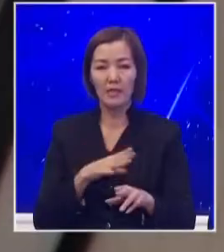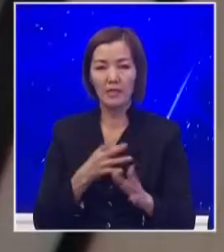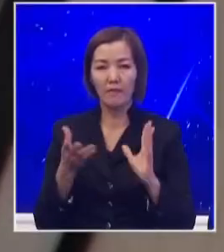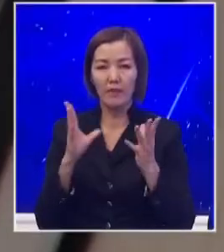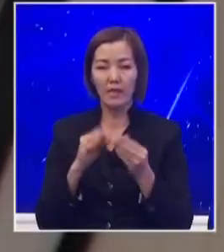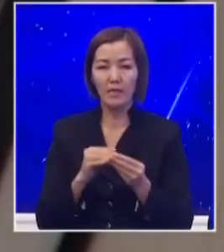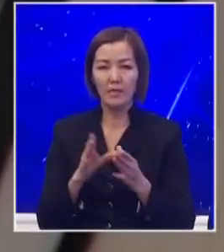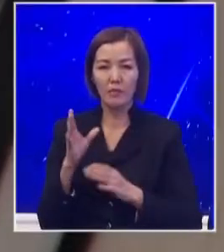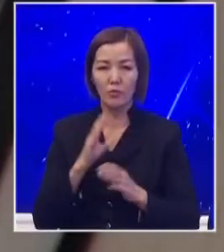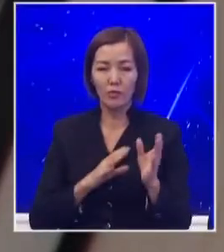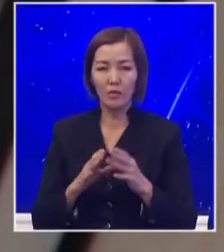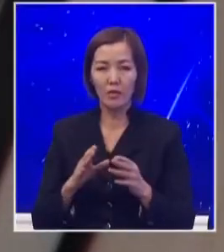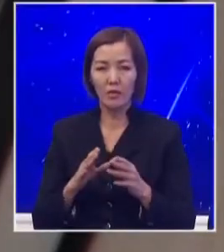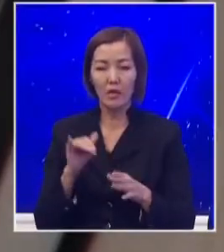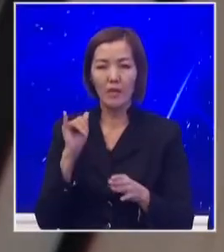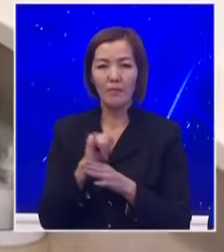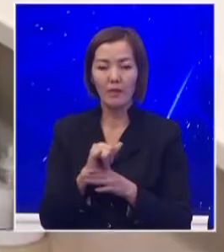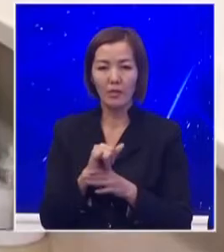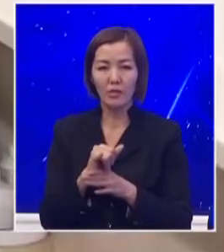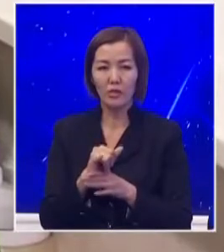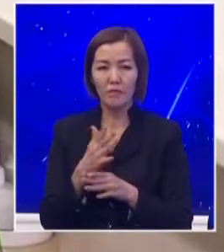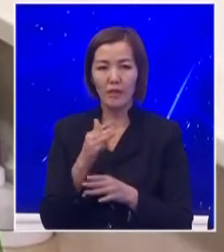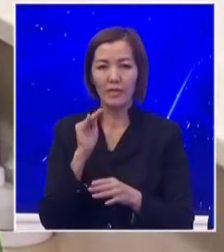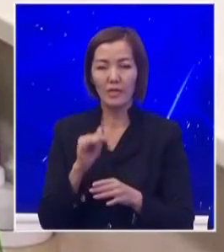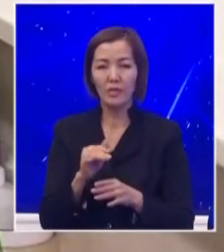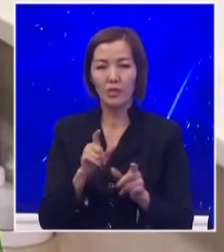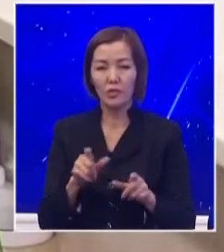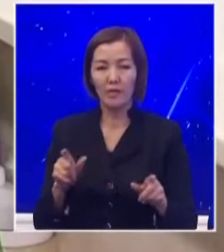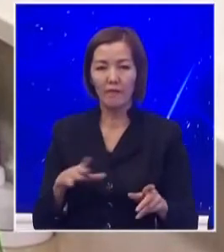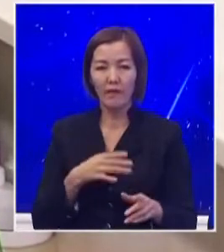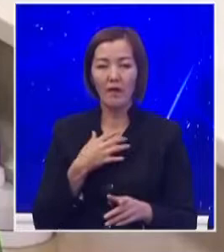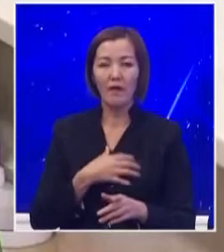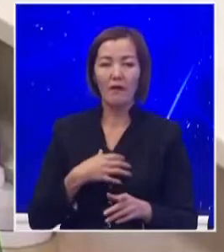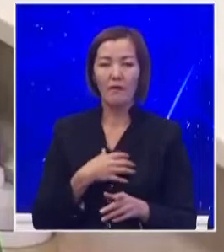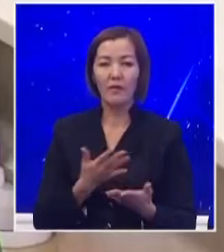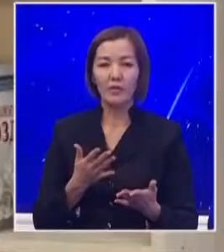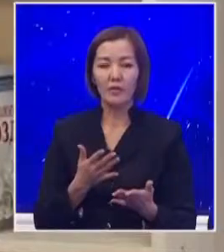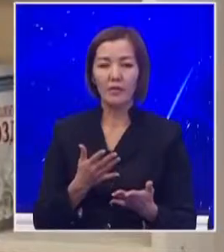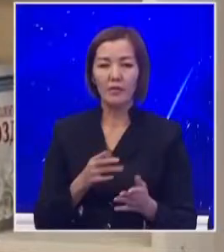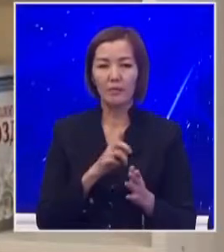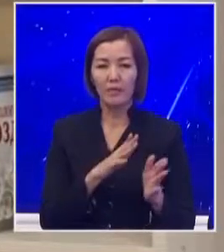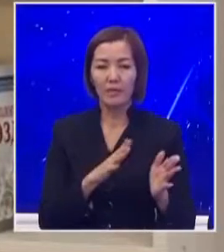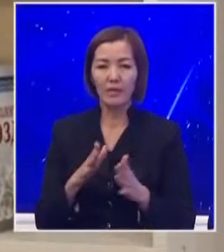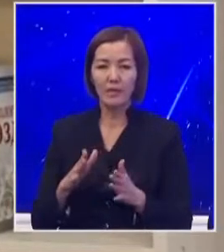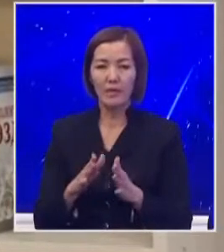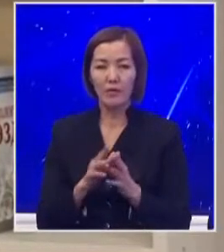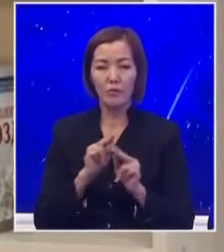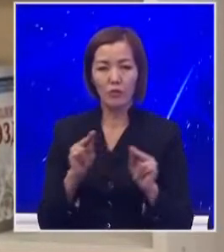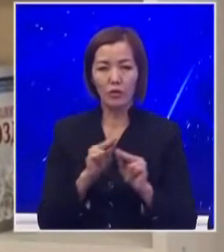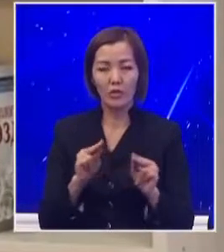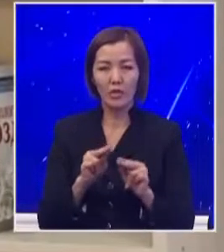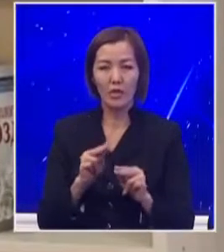количество студентов, которые ее посещают, составляет 5000 человек. Важна библиотека и для преподавателей. Ее